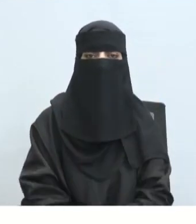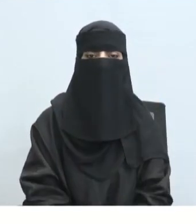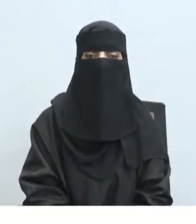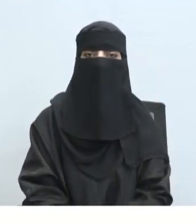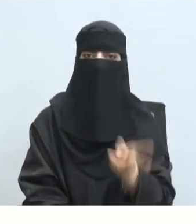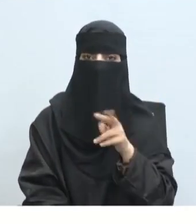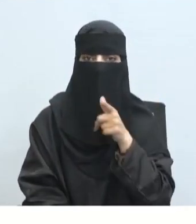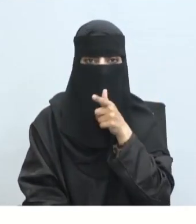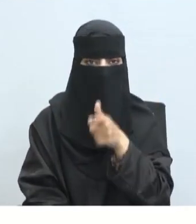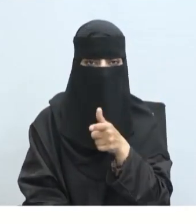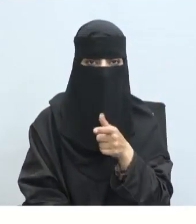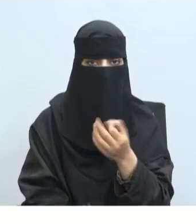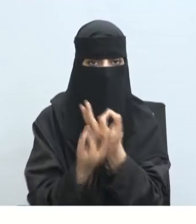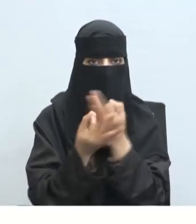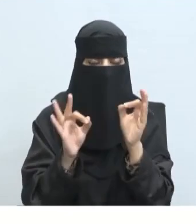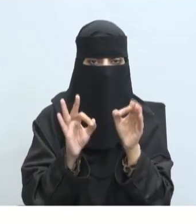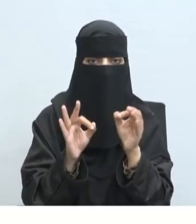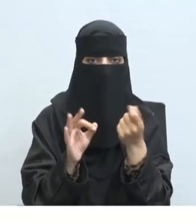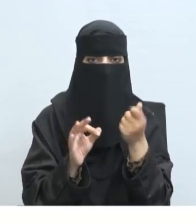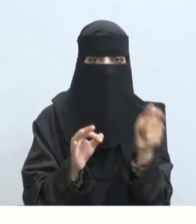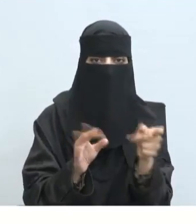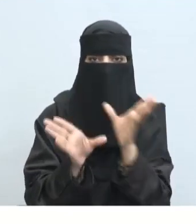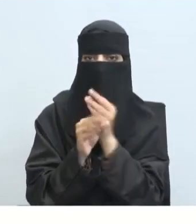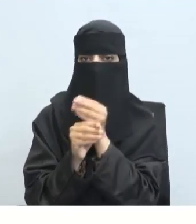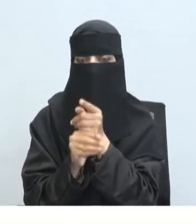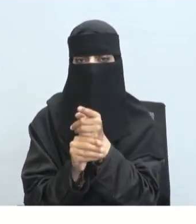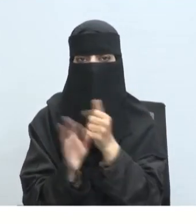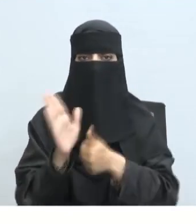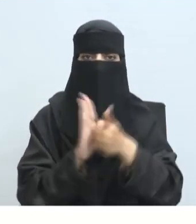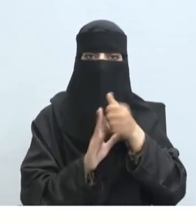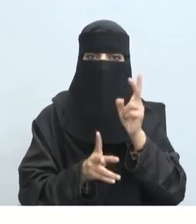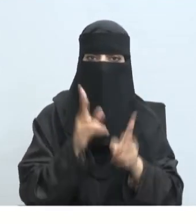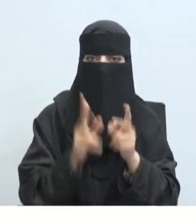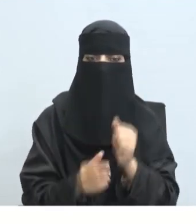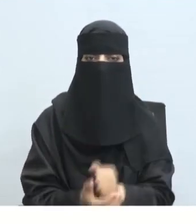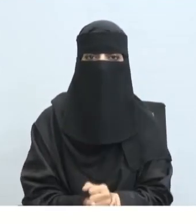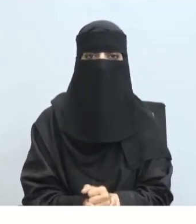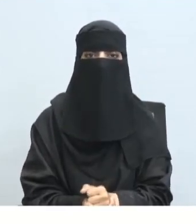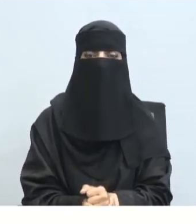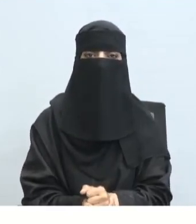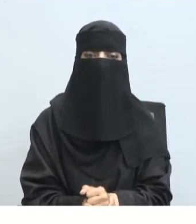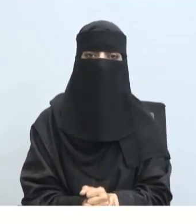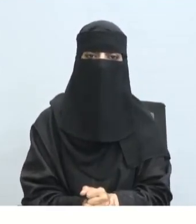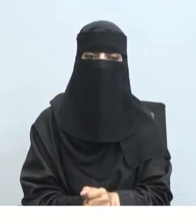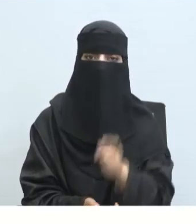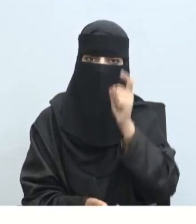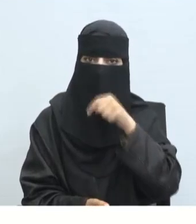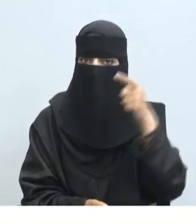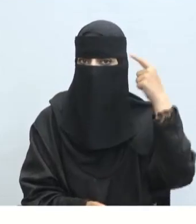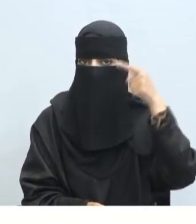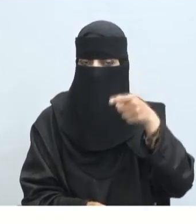ذكرنا ايضا هنالك تكامل ما بين الامور الماليه والتسويق وايضا نجاح الفعاليه فلا بد ان